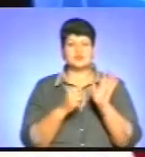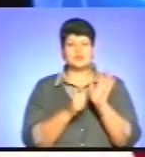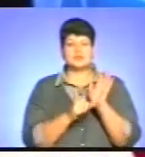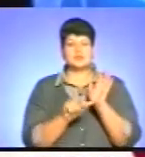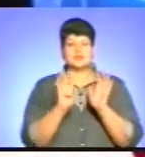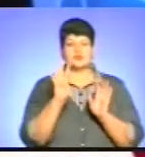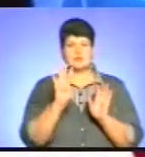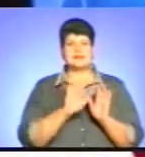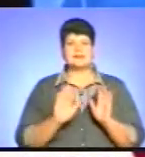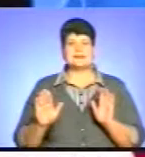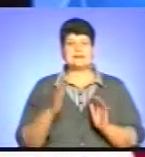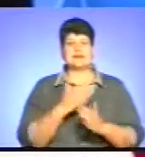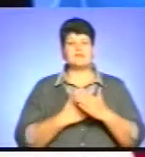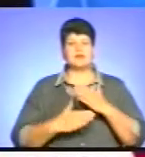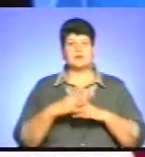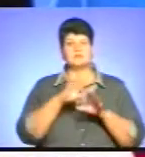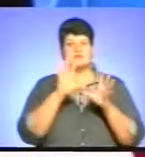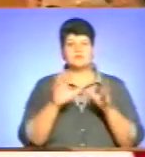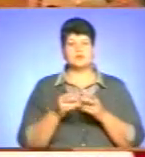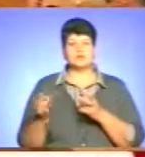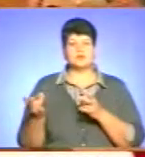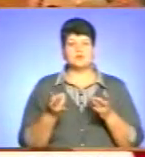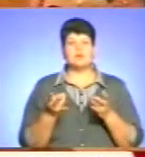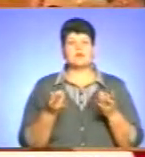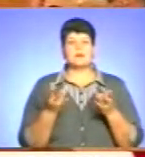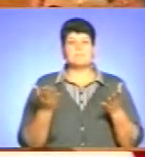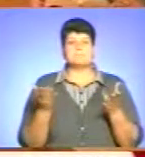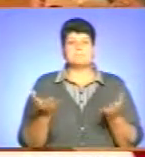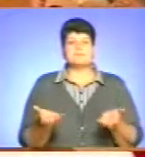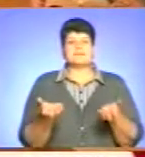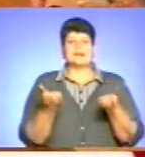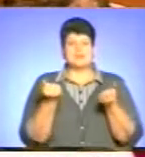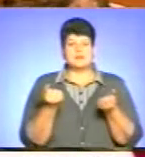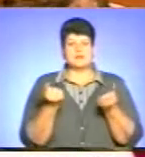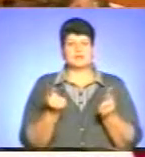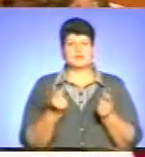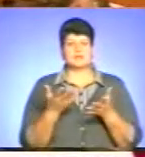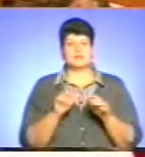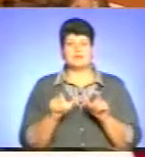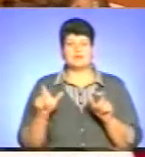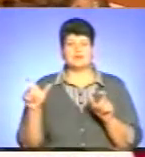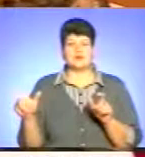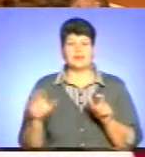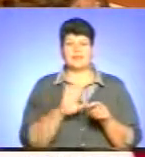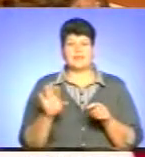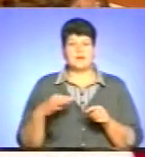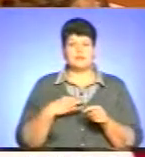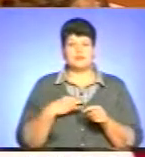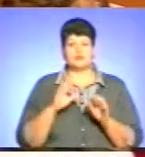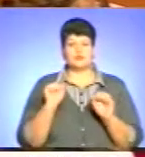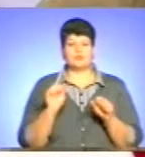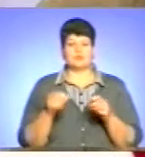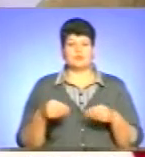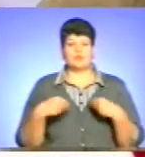864 – діти-інваліди. Усі вони потребують підтримки від громадськості і небайдужих. Допомогти може кожен – коштами,